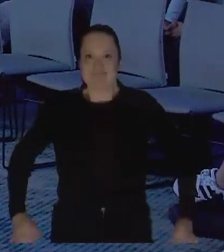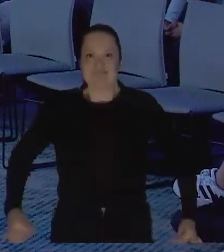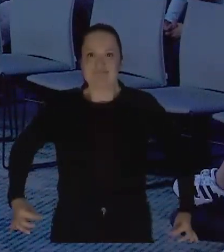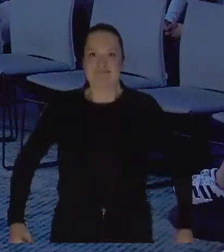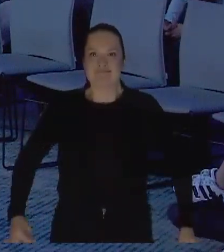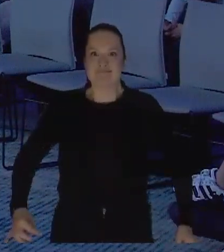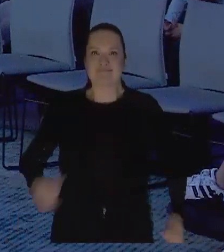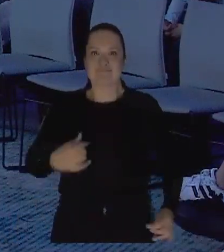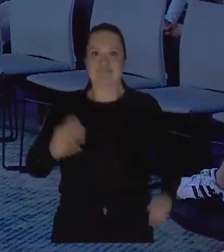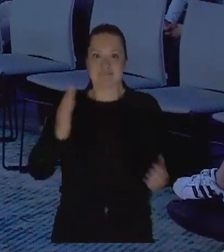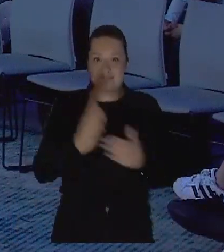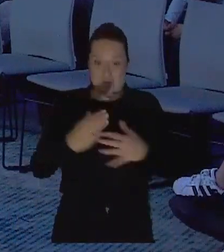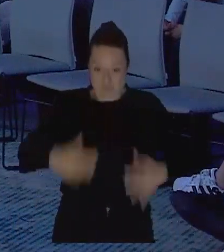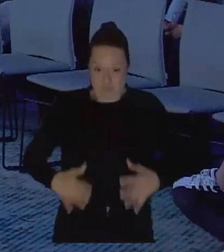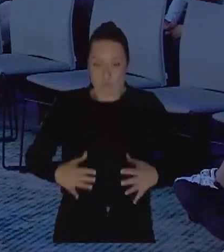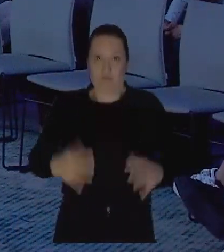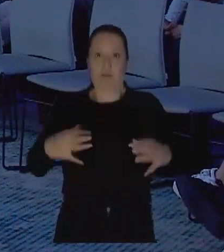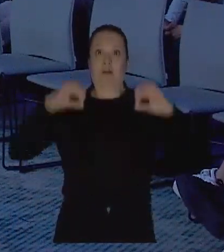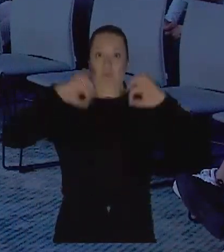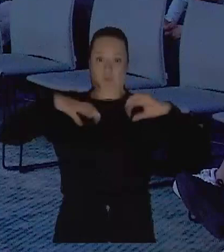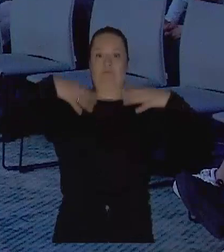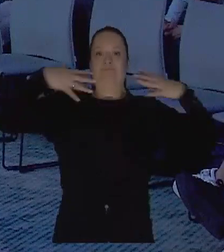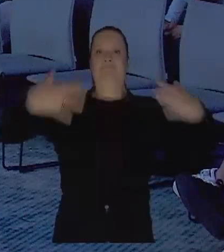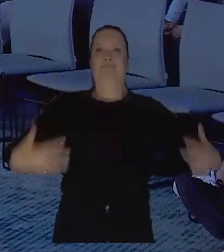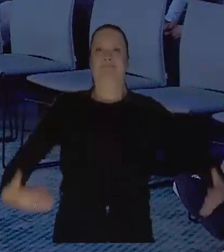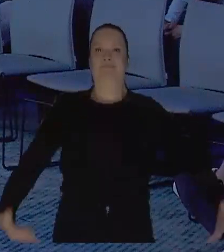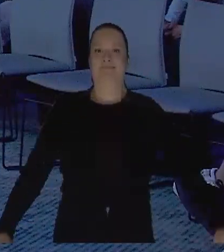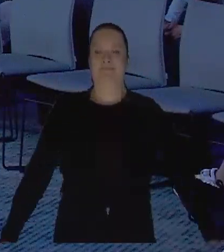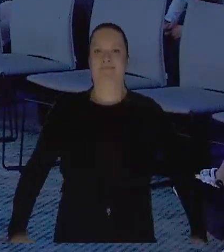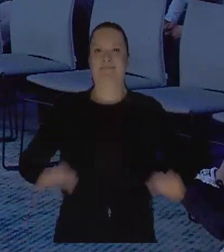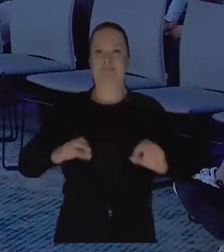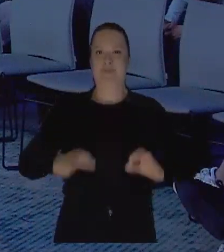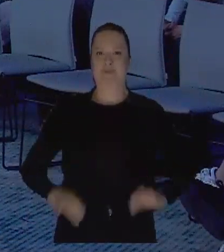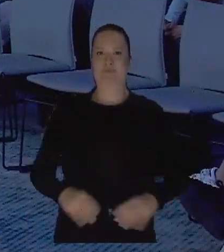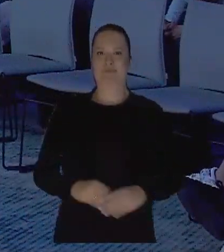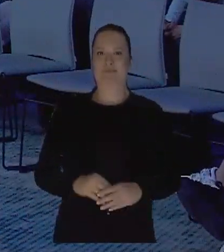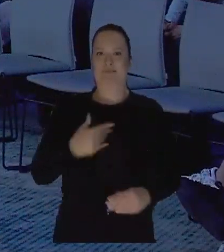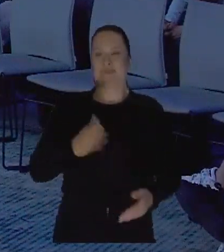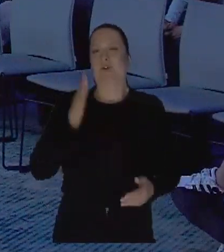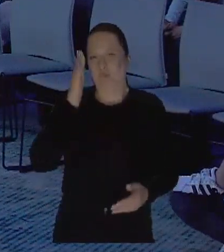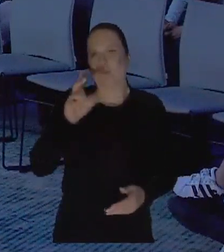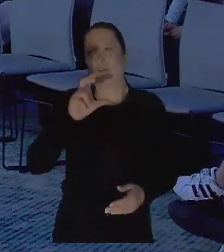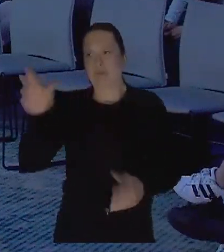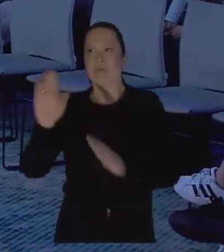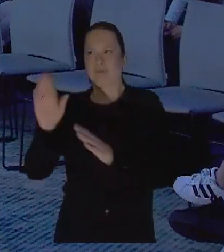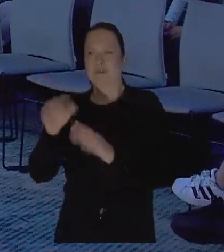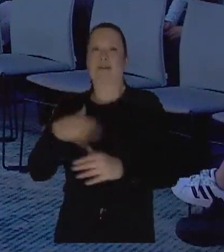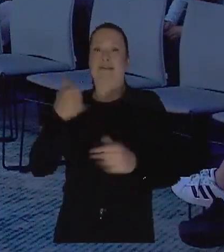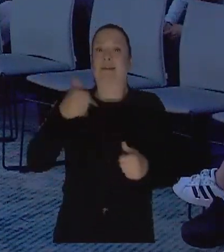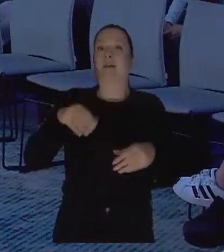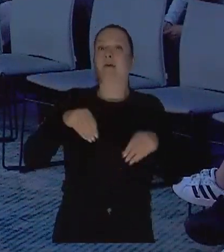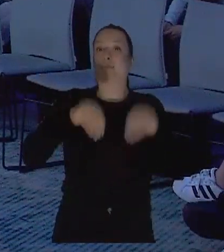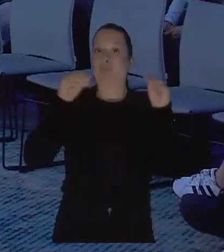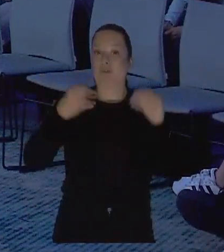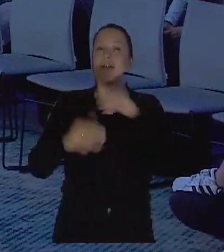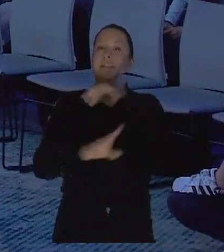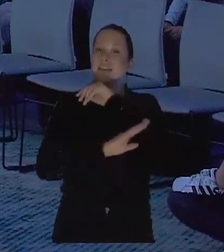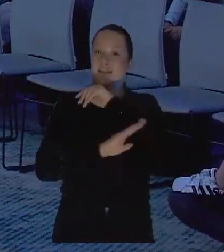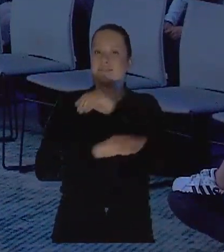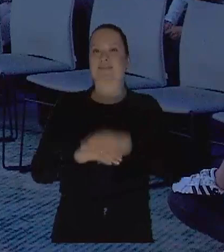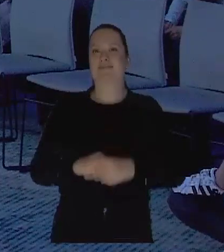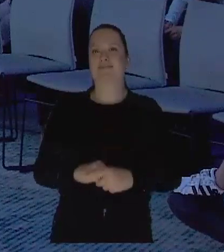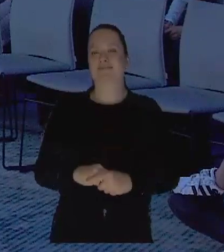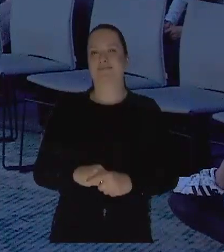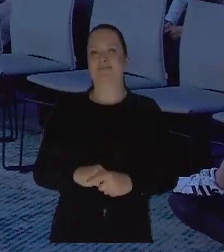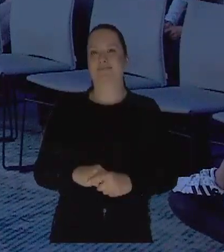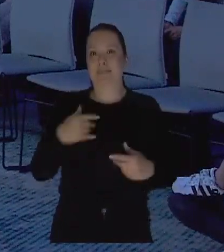na który dopiero nakładano suknię i on, to w późniejszym już czasie, tak, zaczynano od drewna. No i to sprawiało,